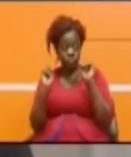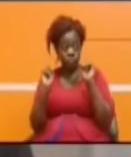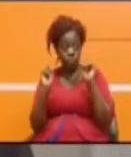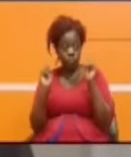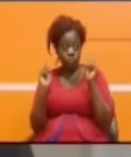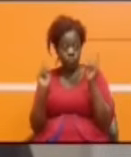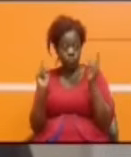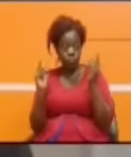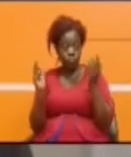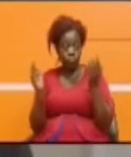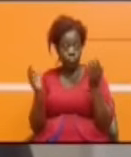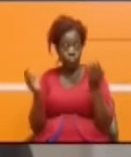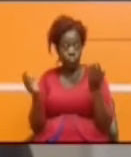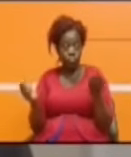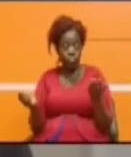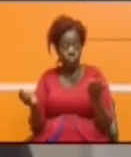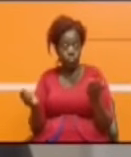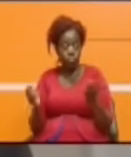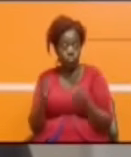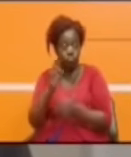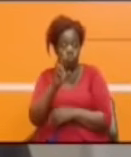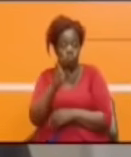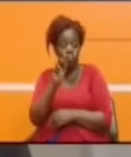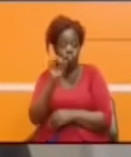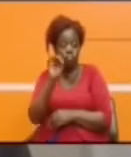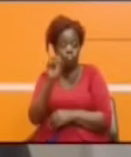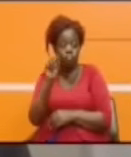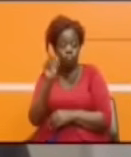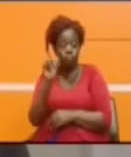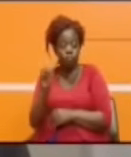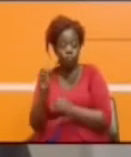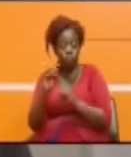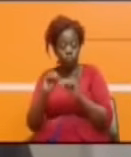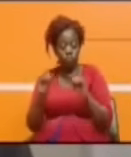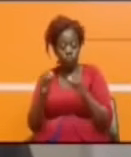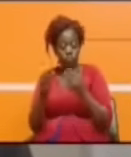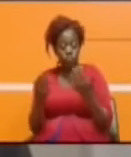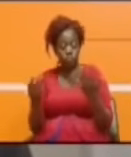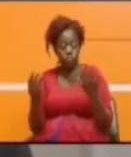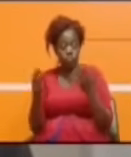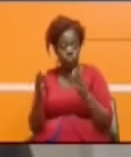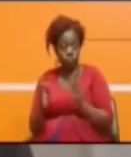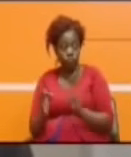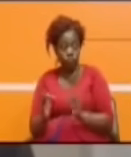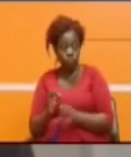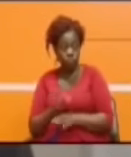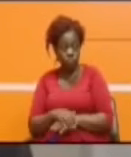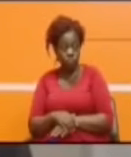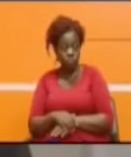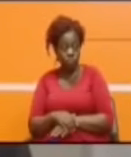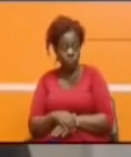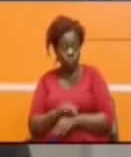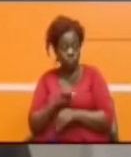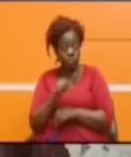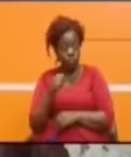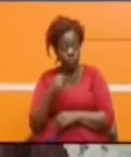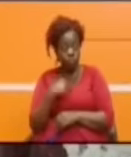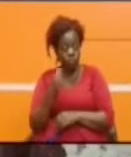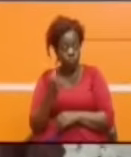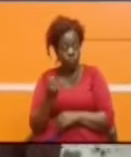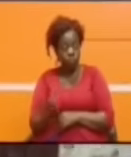kwebiwalumi kitali atinako omwaka gumu ye yansomesa buli kimu. She led me, mentored